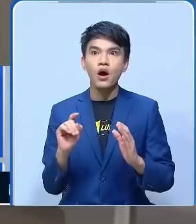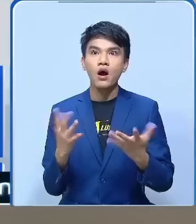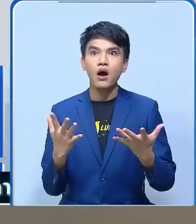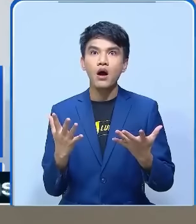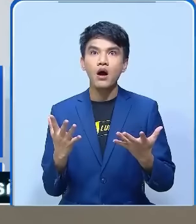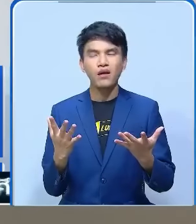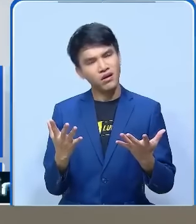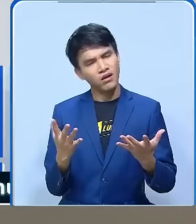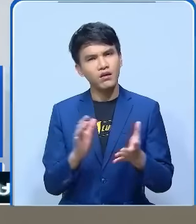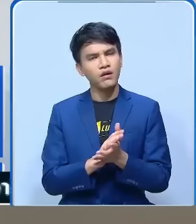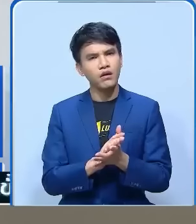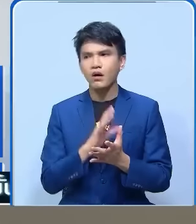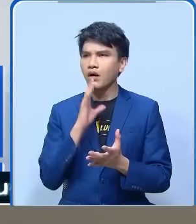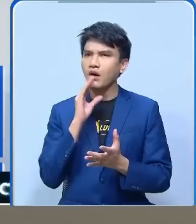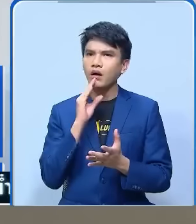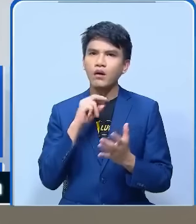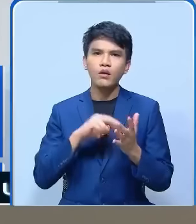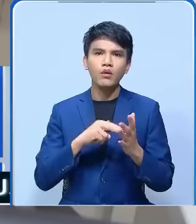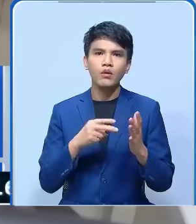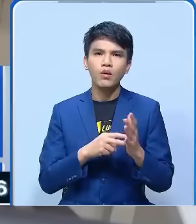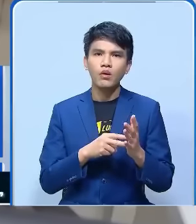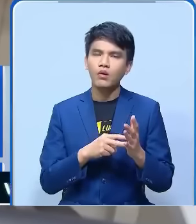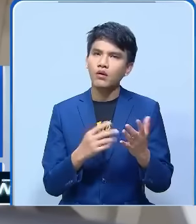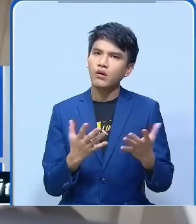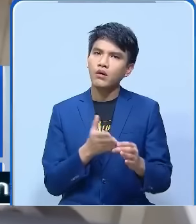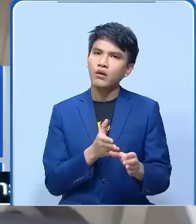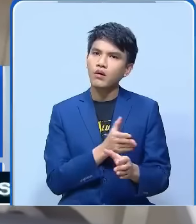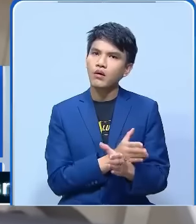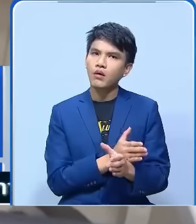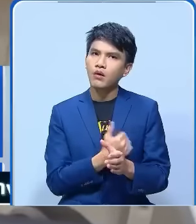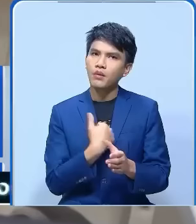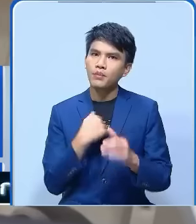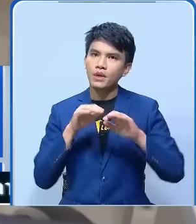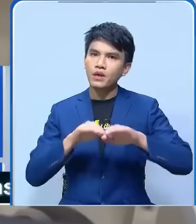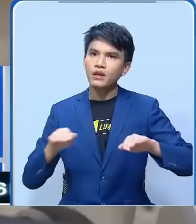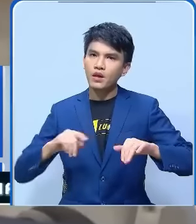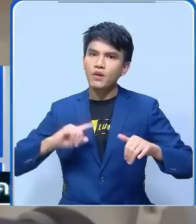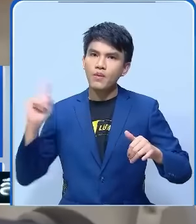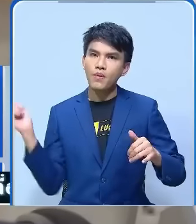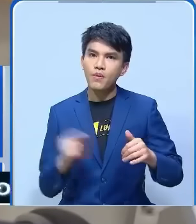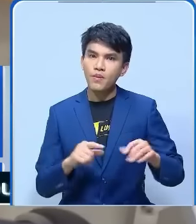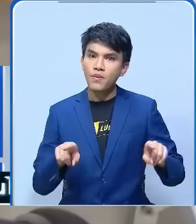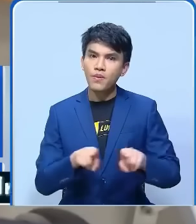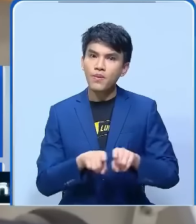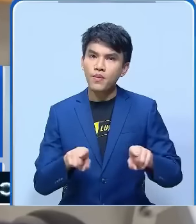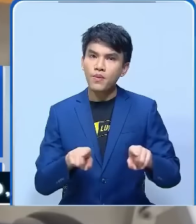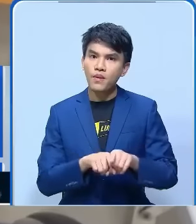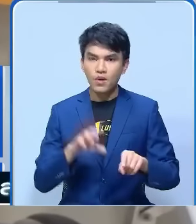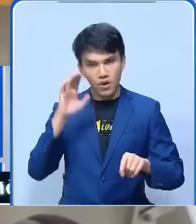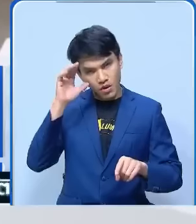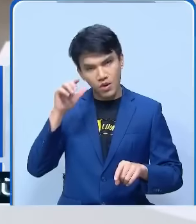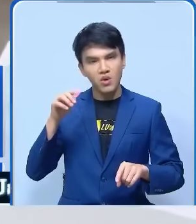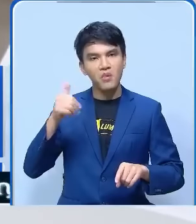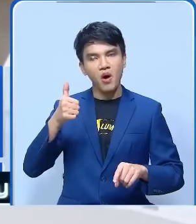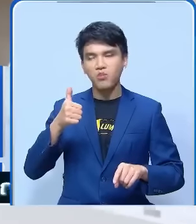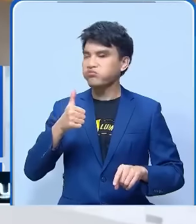รือ พูดแบบนี้แสดงว ่ าย ังไงอ่ะมีเรื่องมาหรอ ก่อนหน้านี้คงจะมีเด็กคนอื่นที่โดนตีแบบนี้มาแล้วหรอพ่อบอกว่าโอ้โหแบบนี้